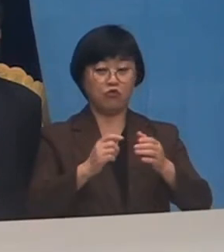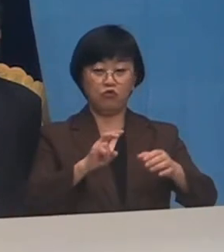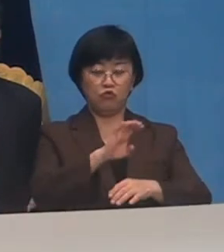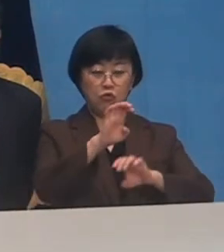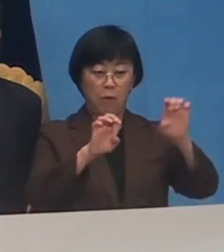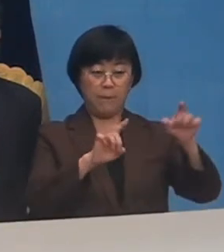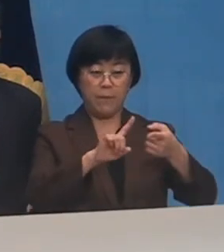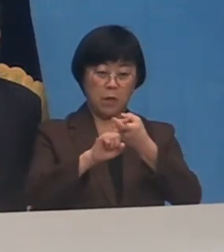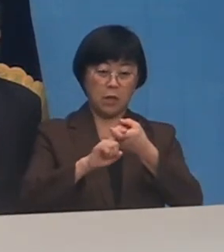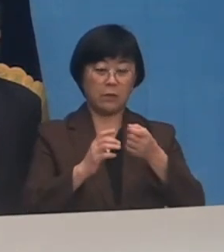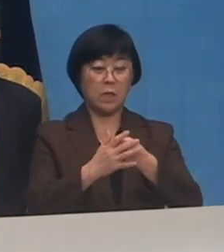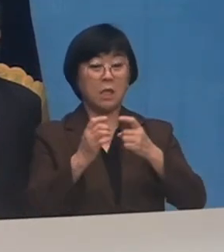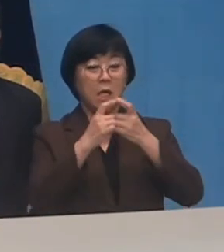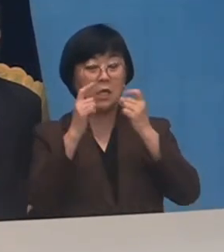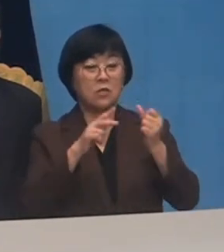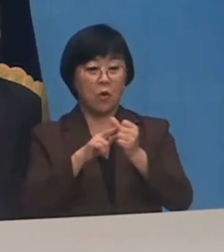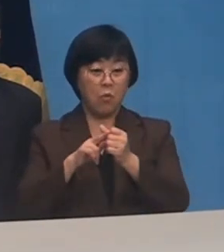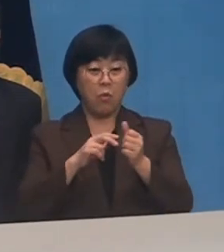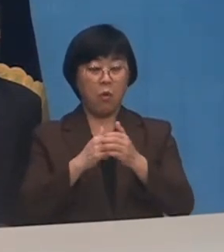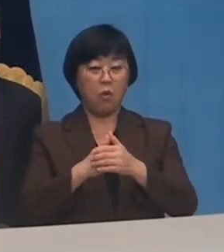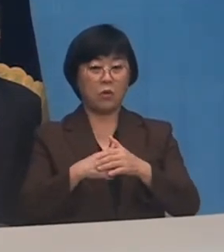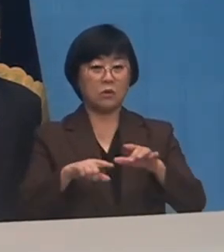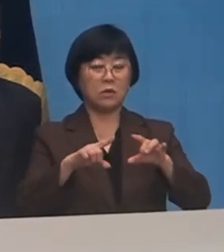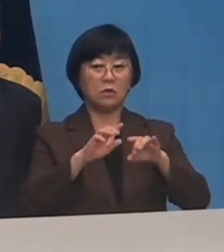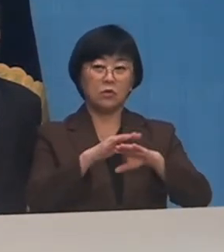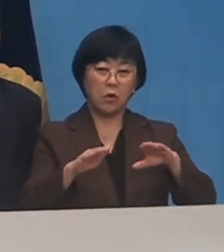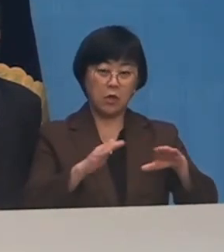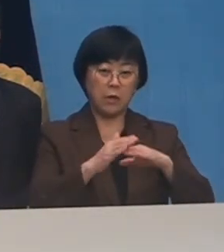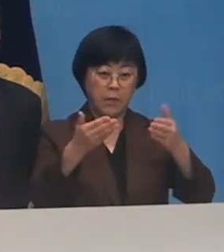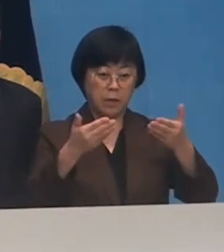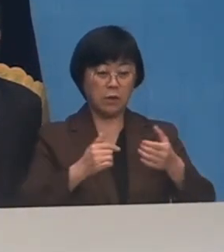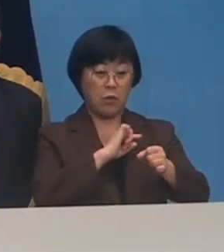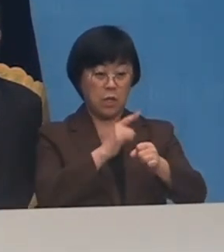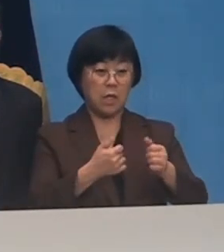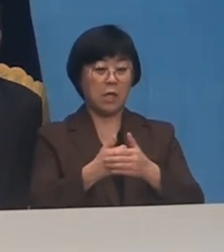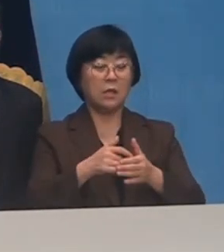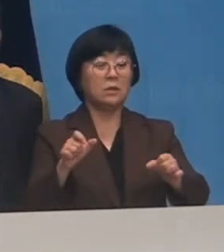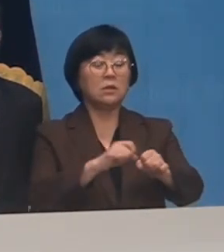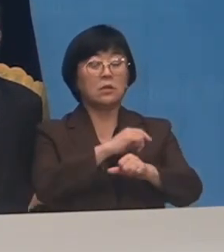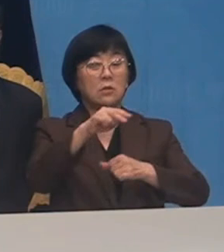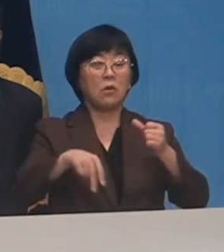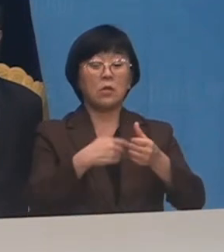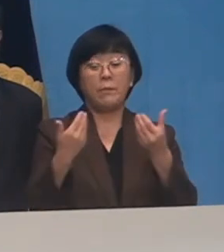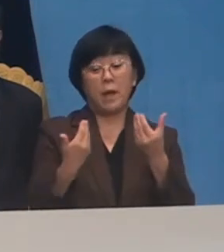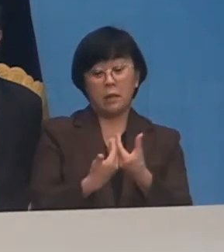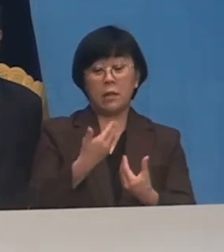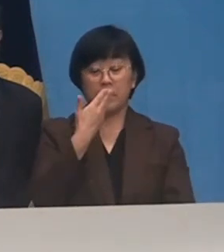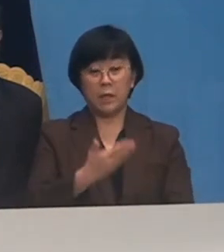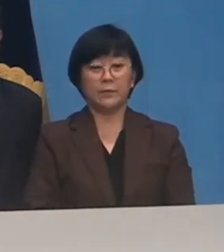개인정보 주체가 정보 처리에 대한 통보를 받을 권리와 특정 상황에서 반대할 권리를 규정하고 있다.